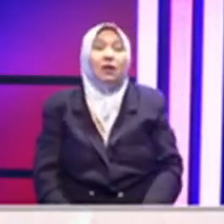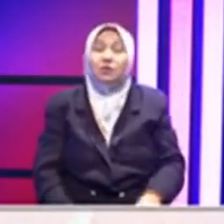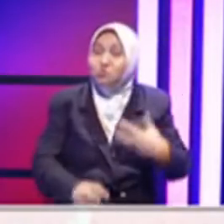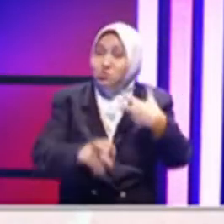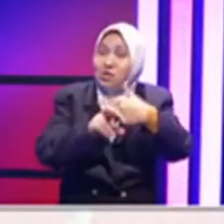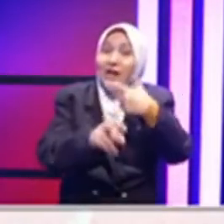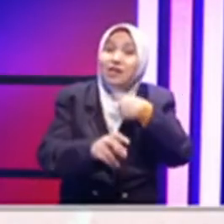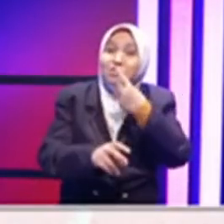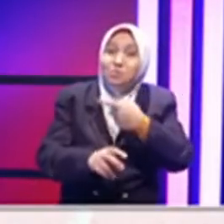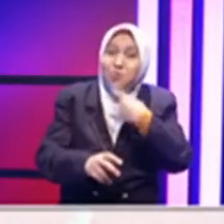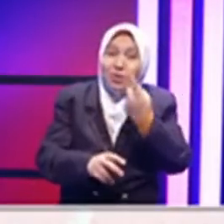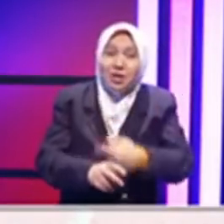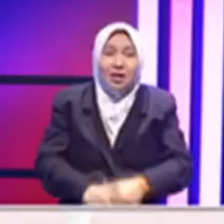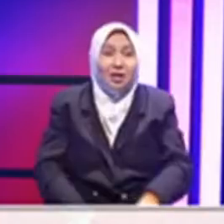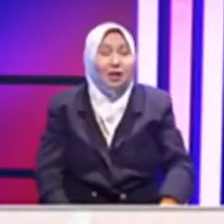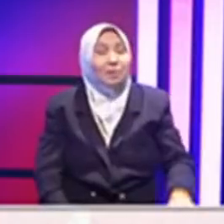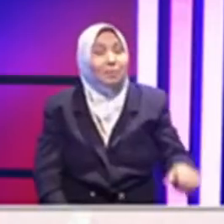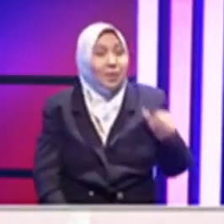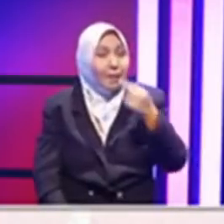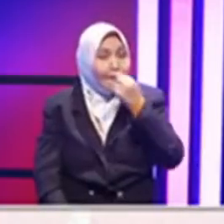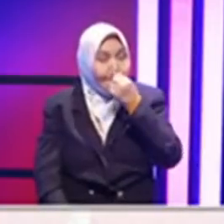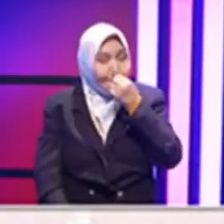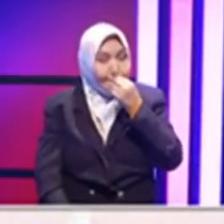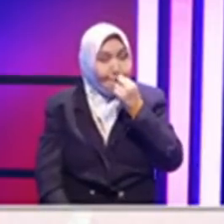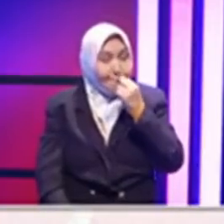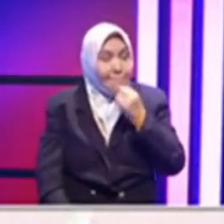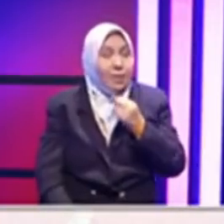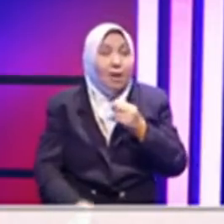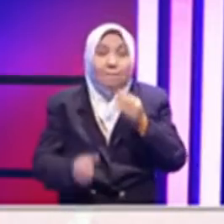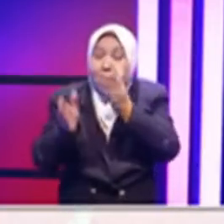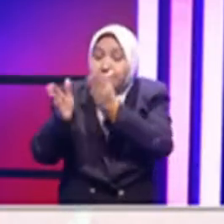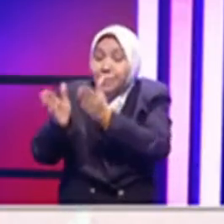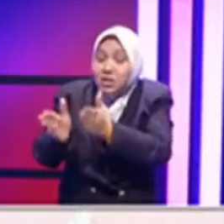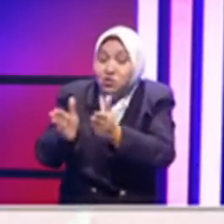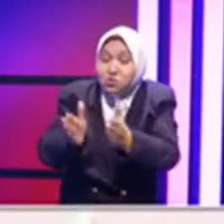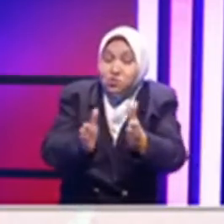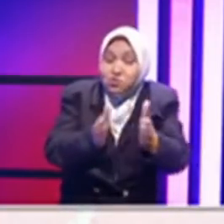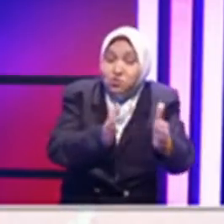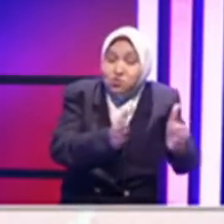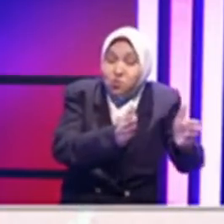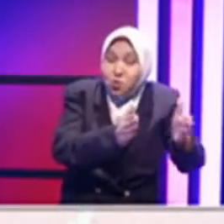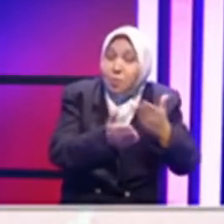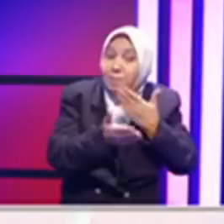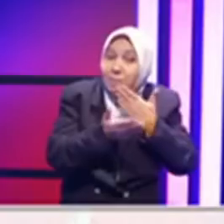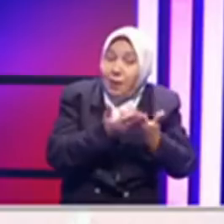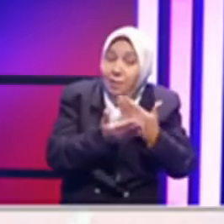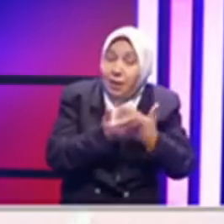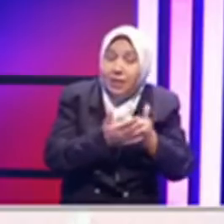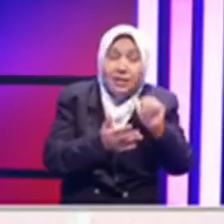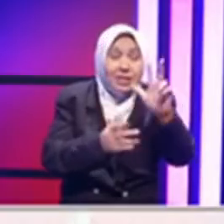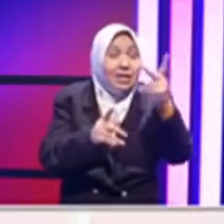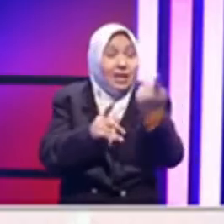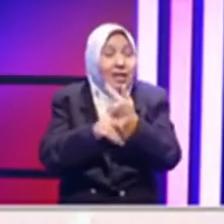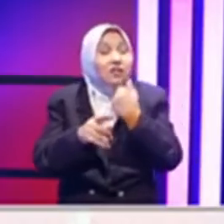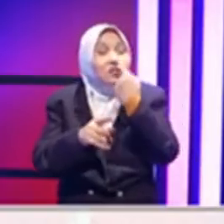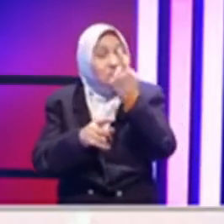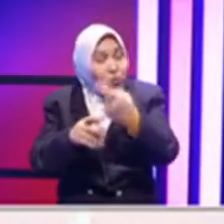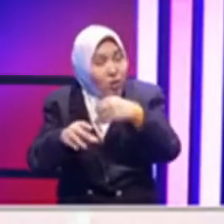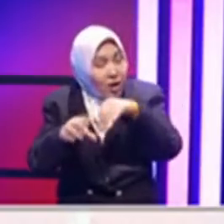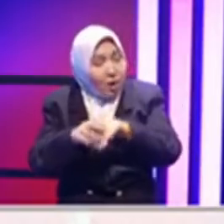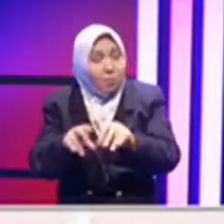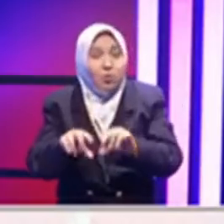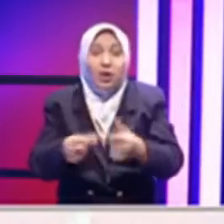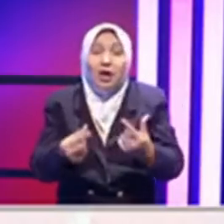Ustaz ni. Nadada nanti Ustaz bagi tahu ni ya, menyusun rapi 3 kali disebut di dalam al-Quran. Nanti kita akan